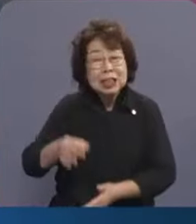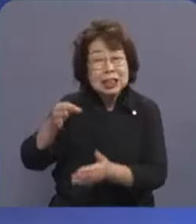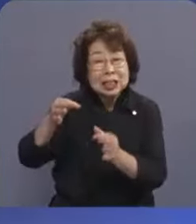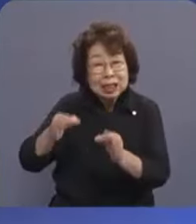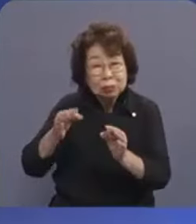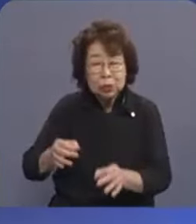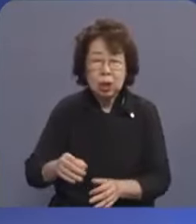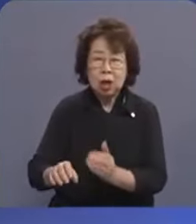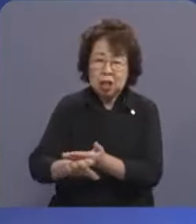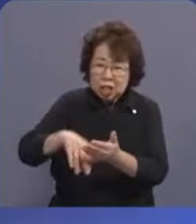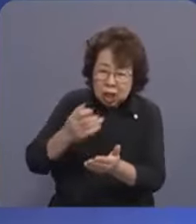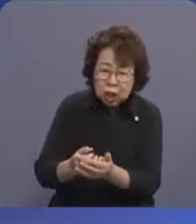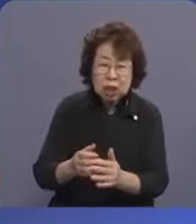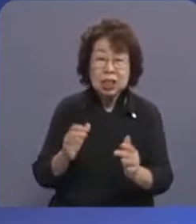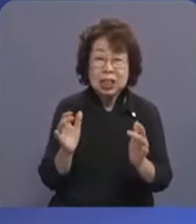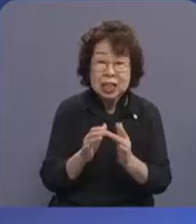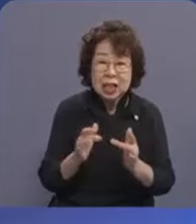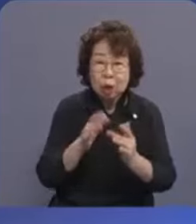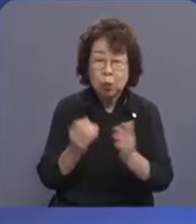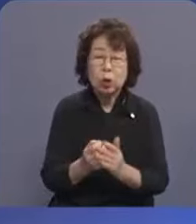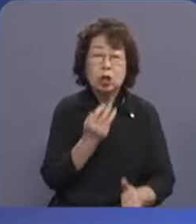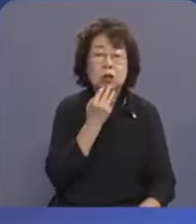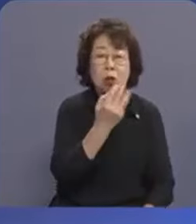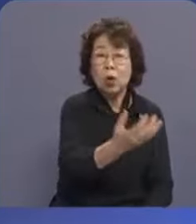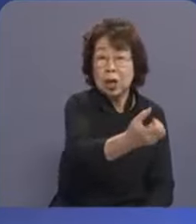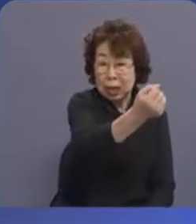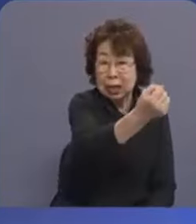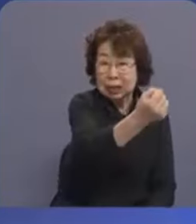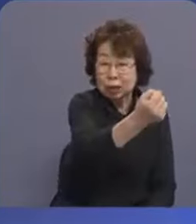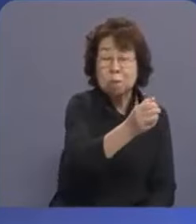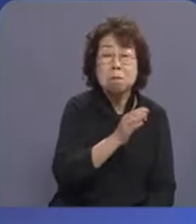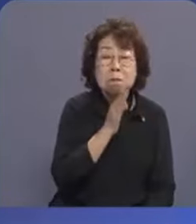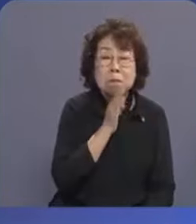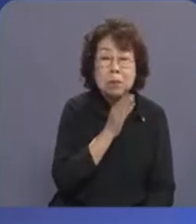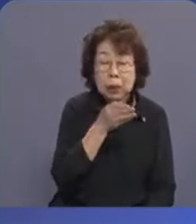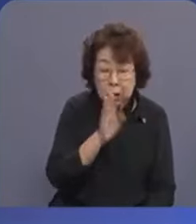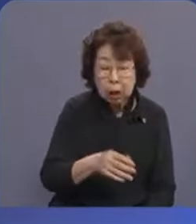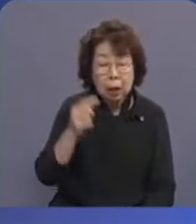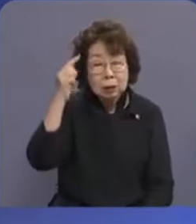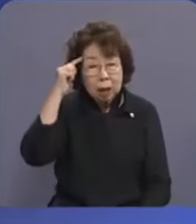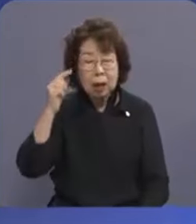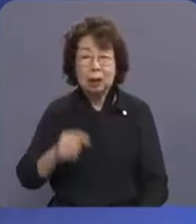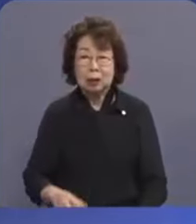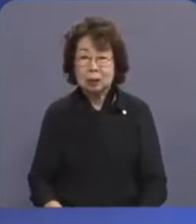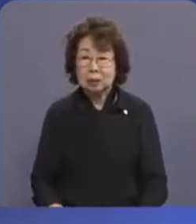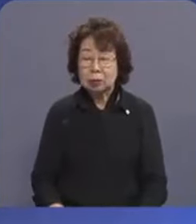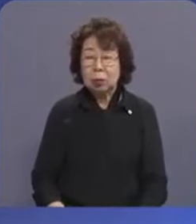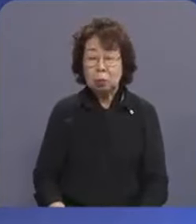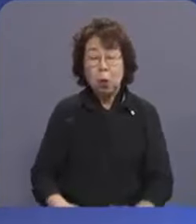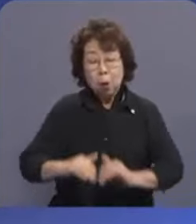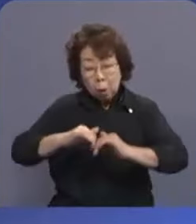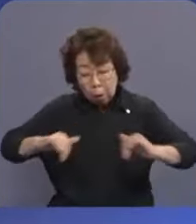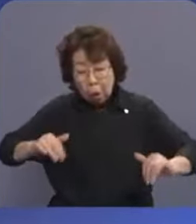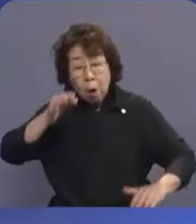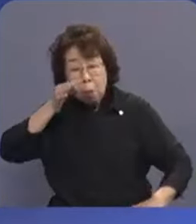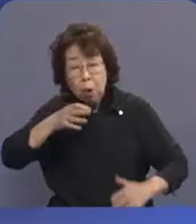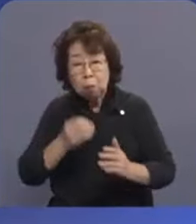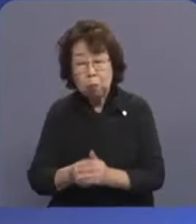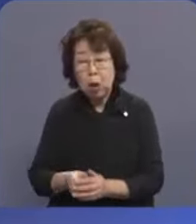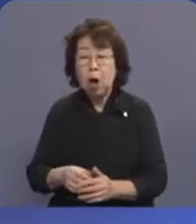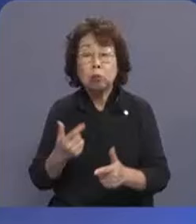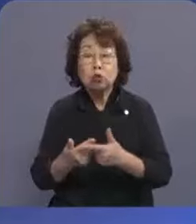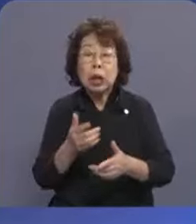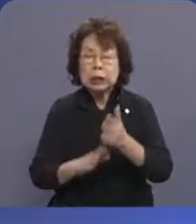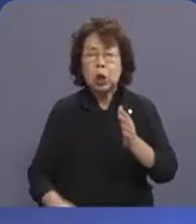혁신 디지털 이런게 붙는 건 다 수도권으로는 아닌가 이렇게 생각을 했습니다 근데 업계 전문가들은 부산시가